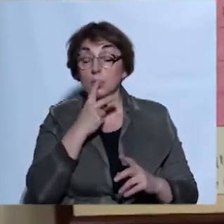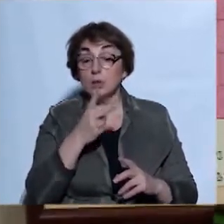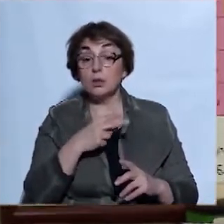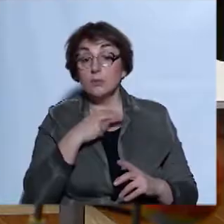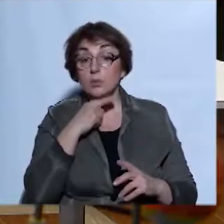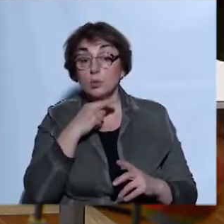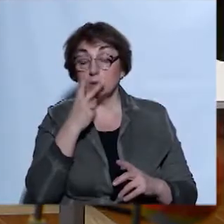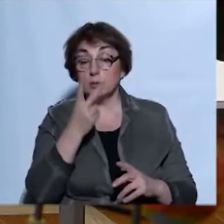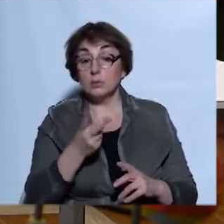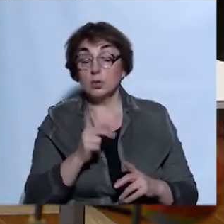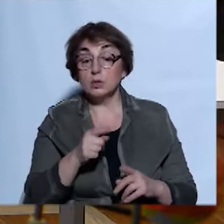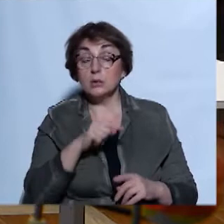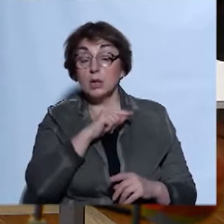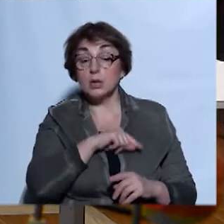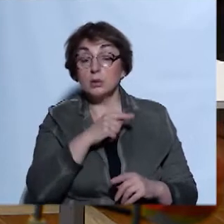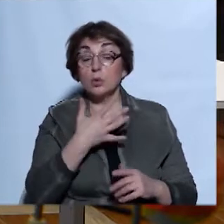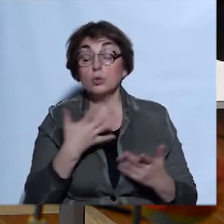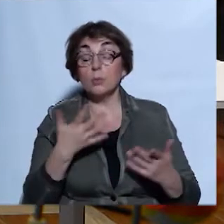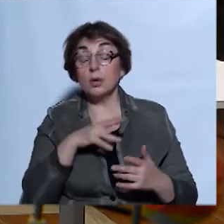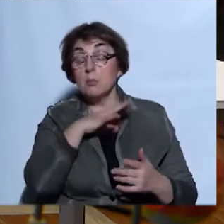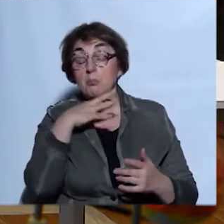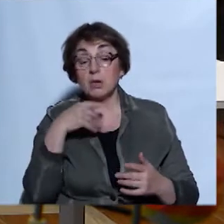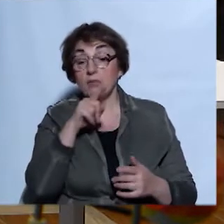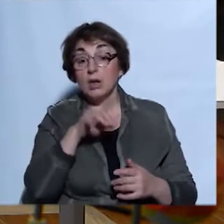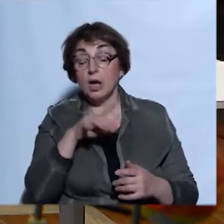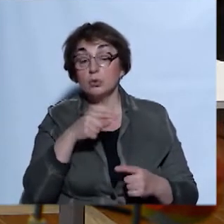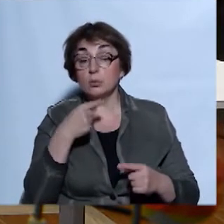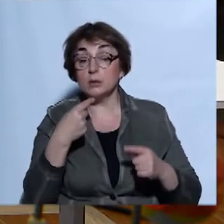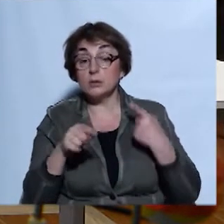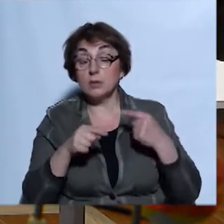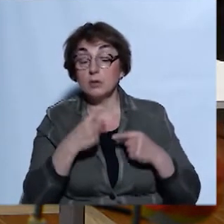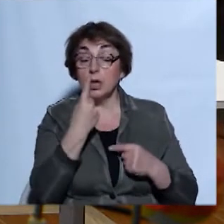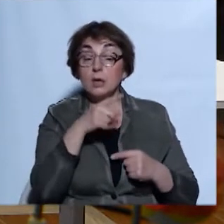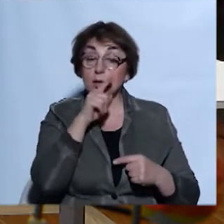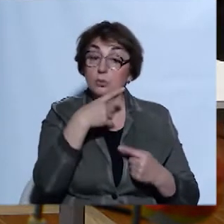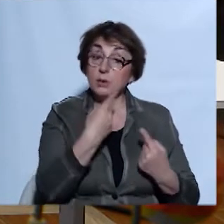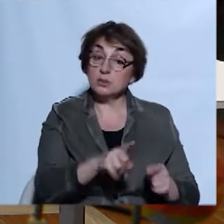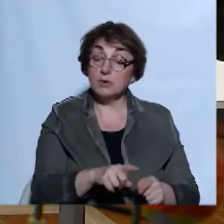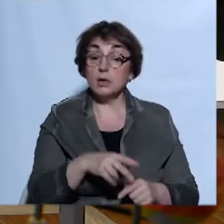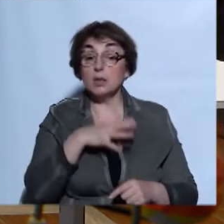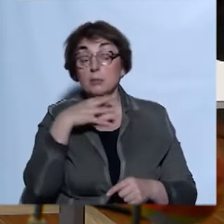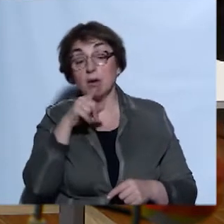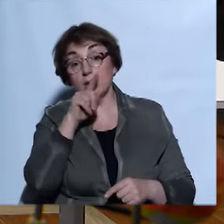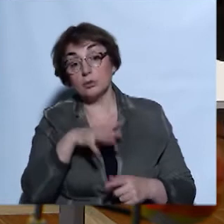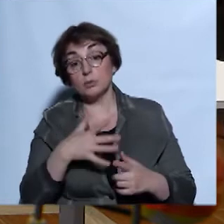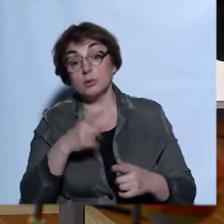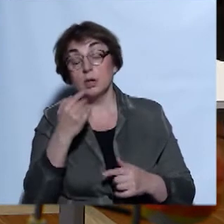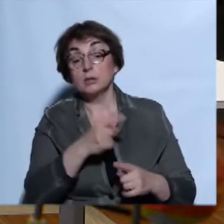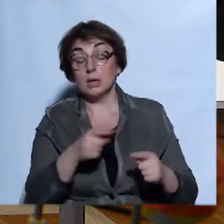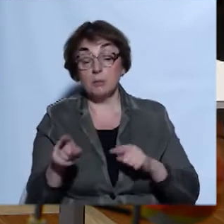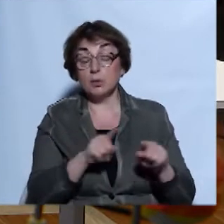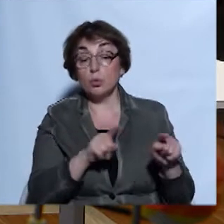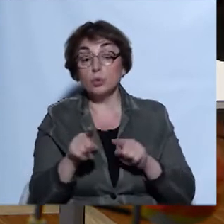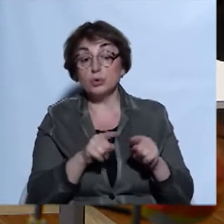ის ეთვისებაზე, რომელიც მრავალატომიან სპირტებს განასხვავებს ერთატომიანი სპირტებისგან. Და ეს არის მათი